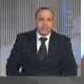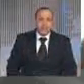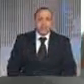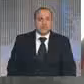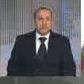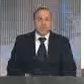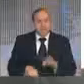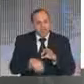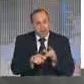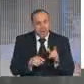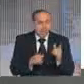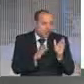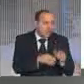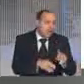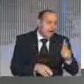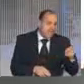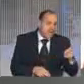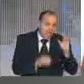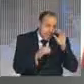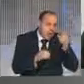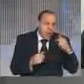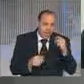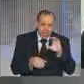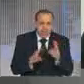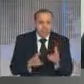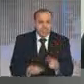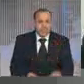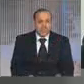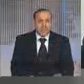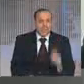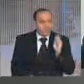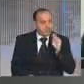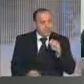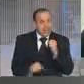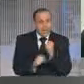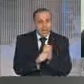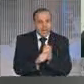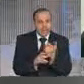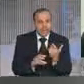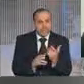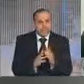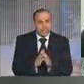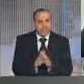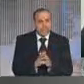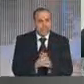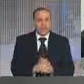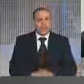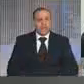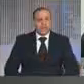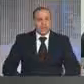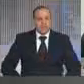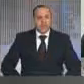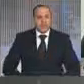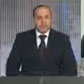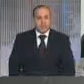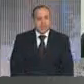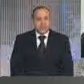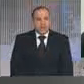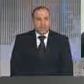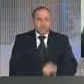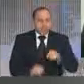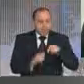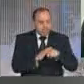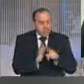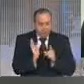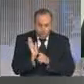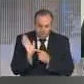يبعث المستشفى اخر فيه المكينه هذيك فرضيه العمل معناها اجباريه العمل ماهوش في المناطق الداخليه القانون